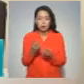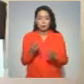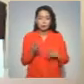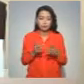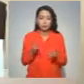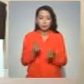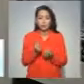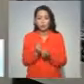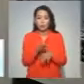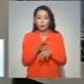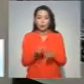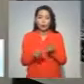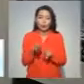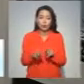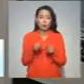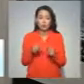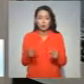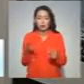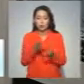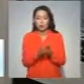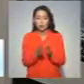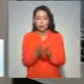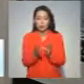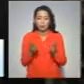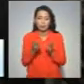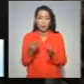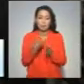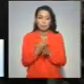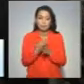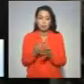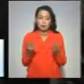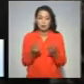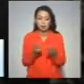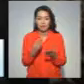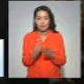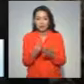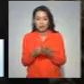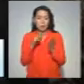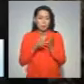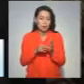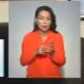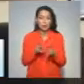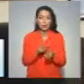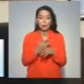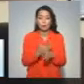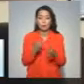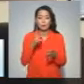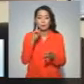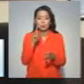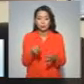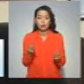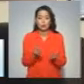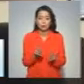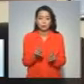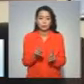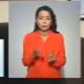То есть поведение родственников. То есть создаются условия для того, чтобы не помогать ему, то есть в финансовом плане. И когда он понимает, что он ничего не может